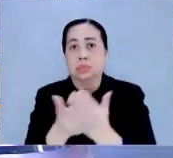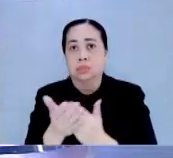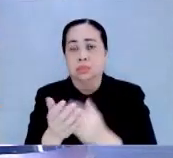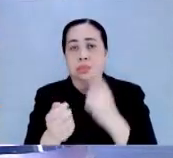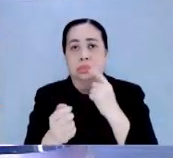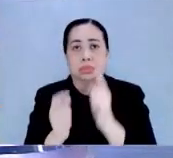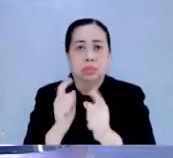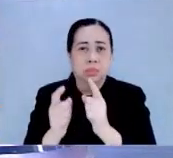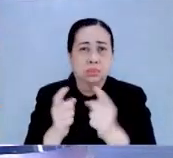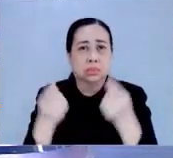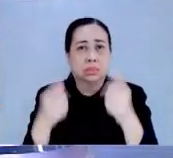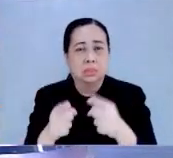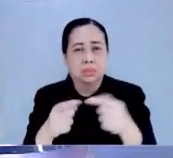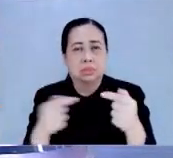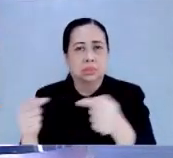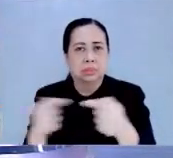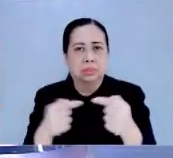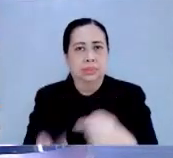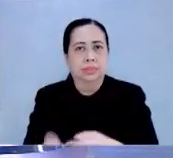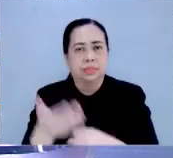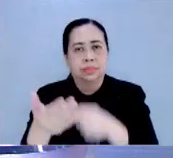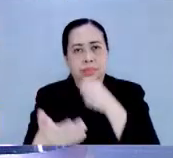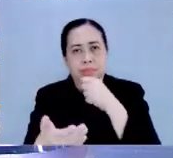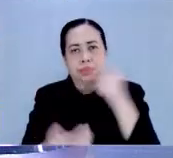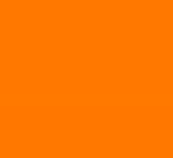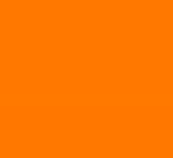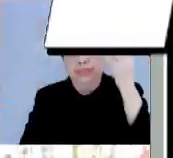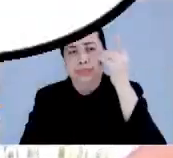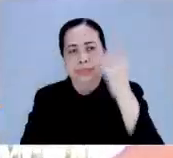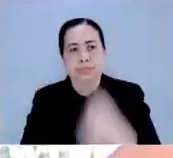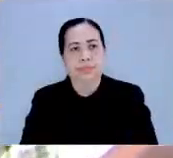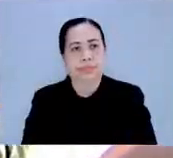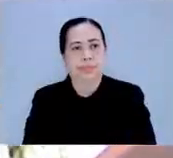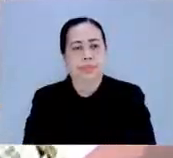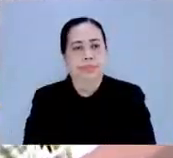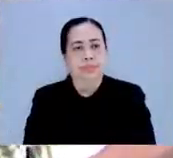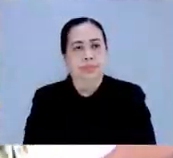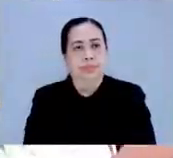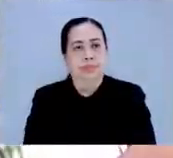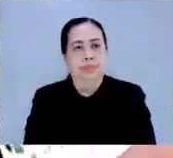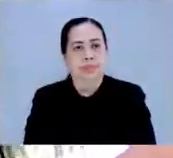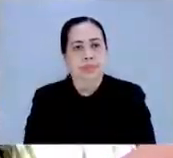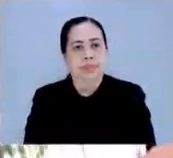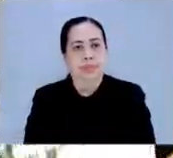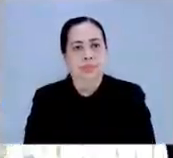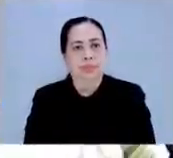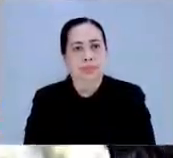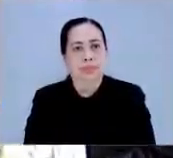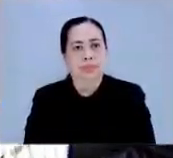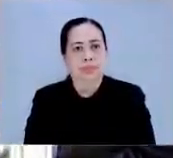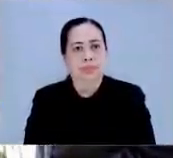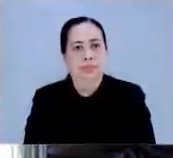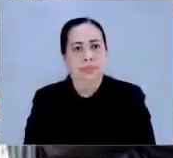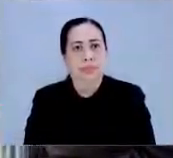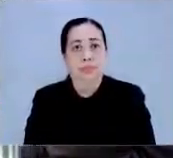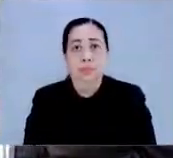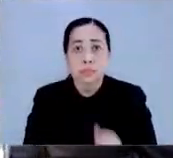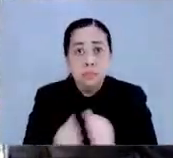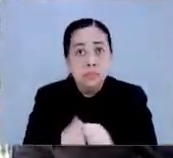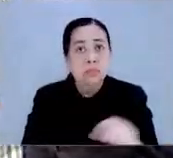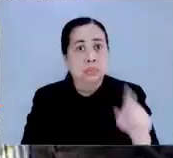pakiusapan nauwi pa sa tensyon. Nagbabalik si Gerard de la Peña. Mga kasama, papayag ba